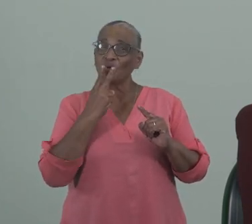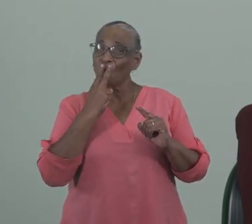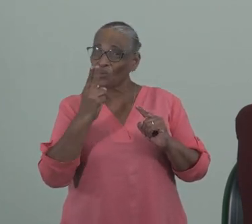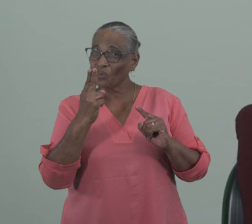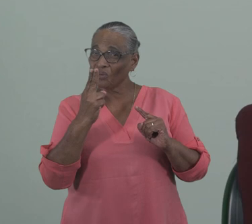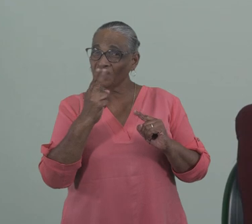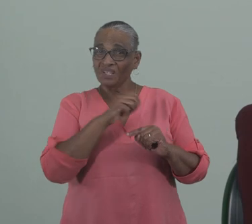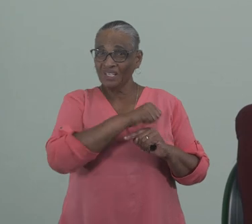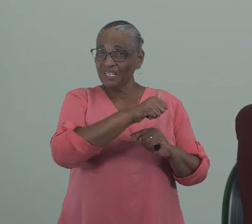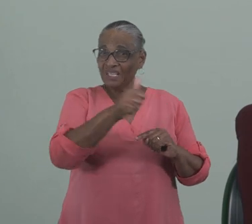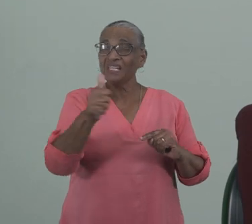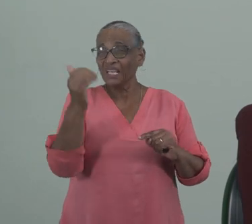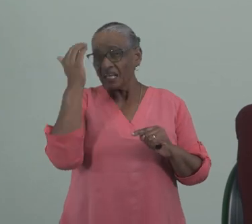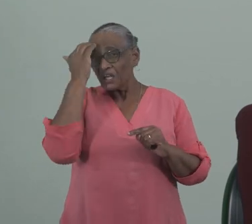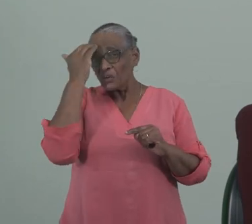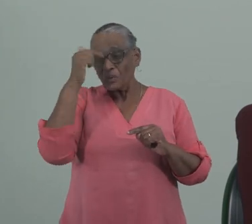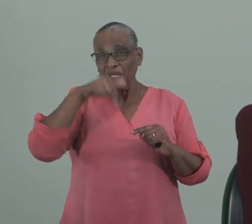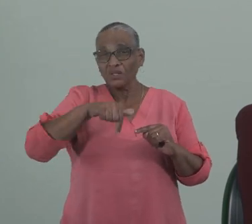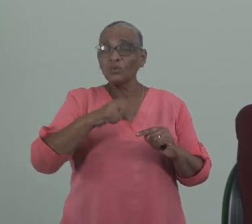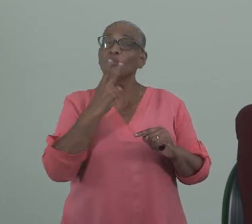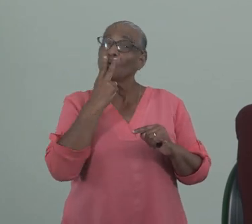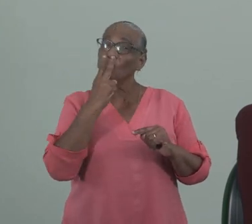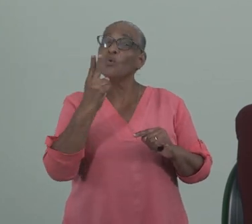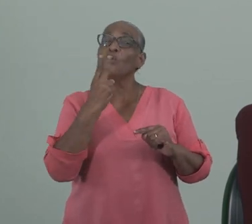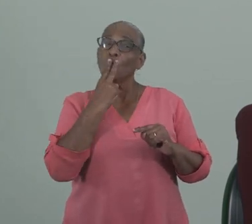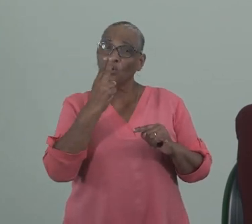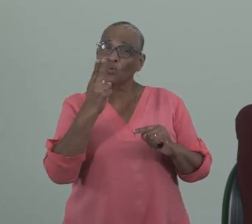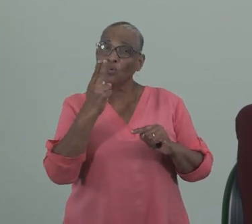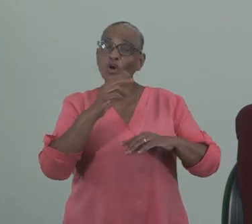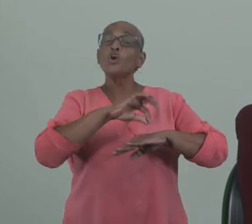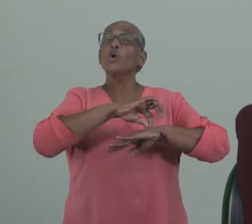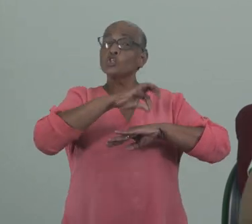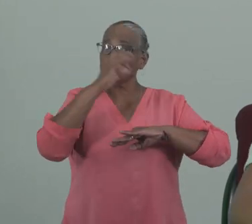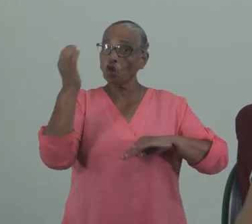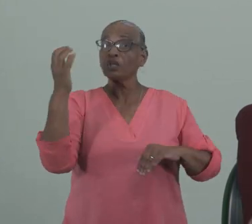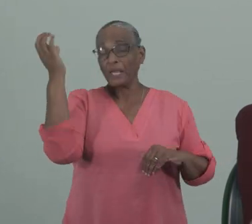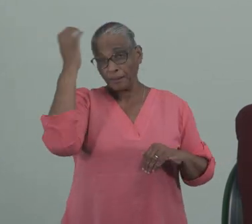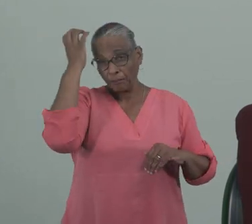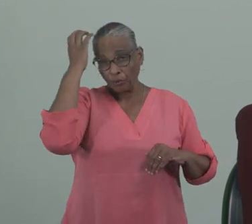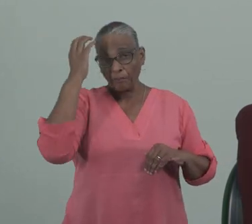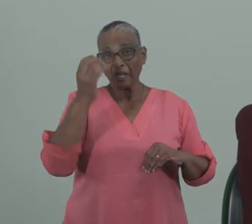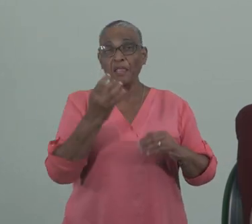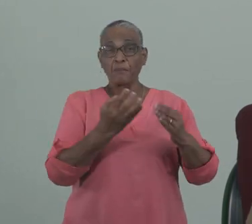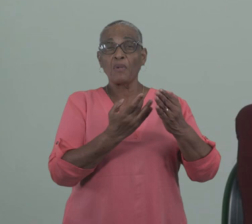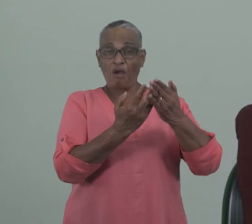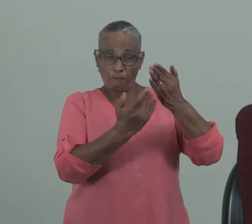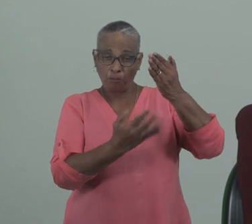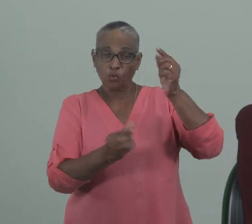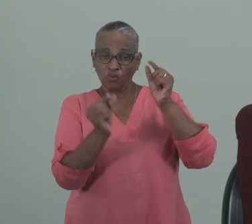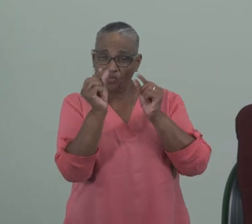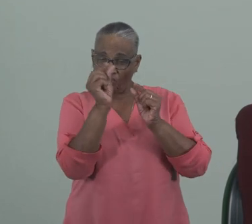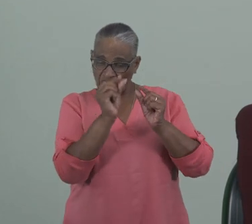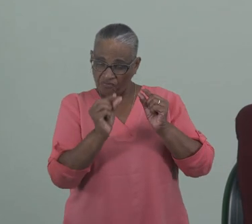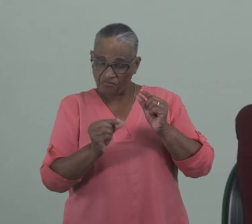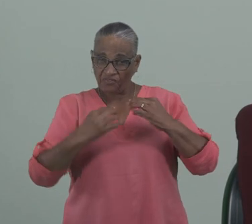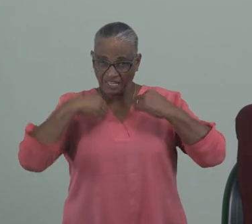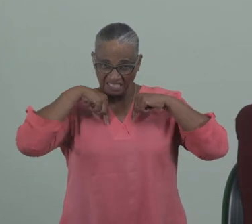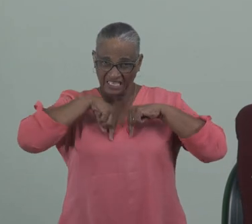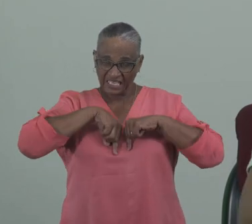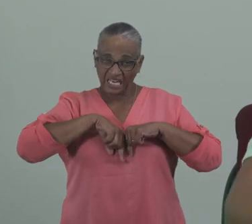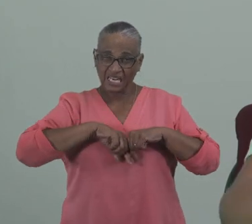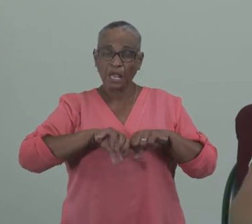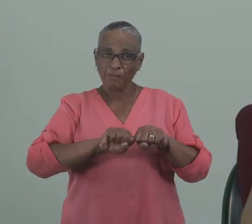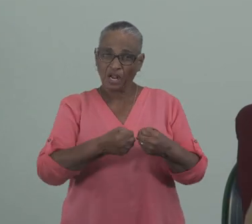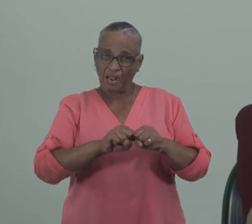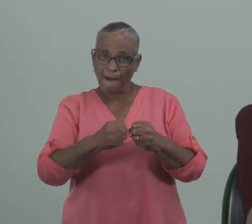vanzelfsprekend dat we allemaal een oesap tegenwoordig, maar dat roken, het is een gezondheidsrisico, het breekt je vaten. Het brengt